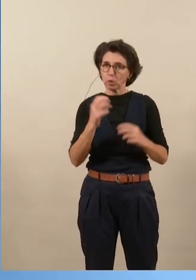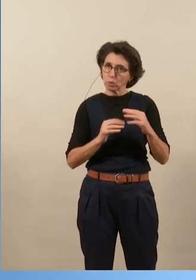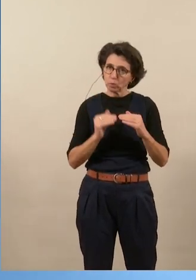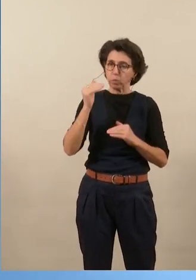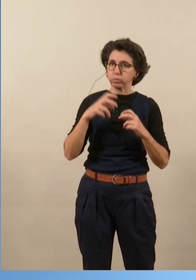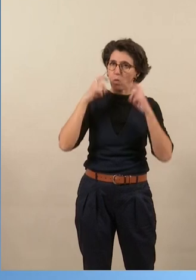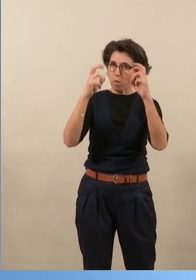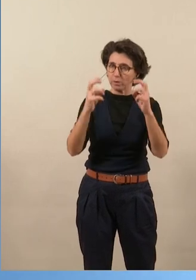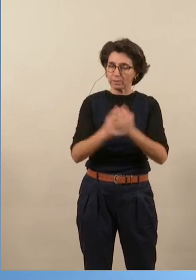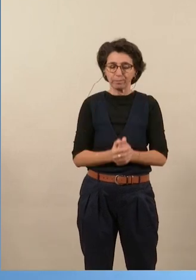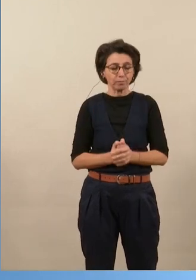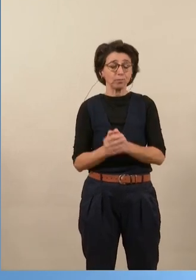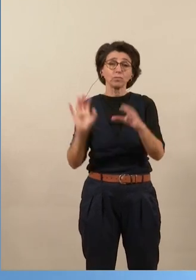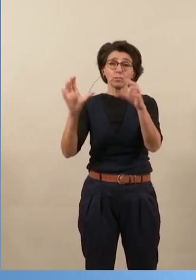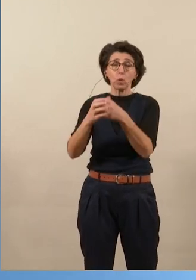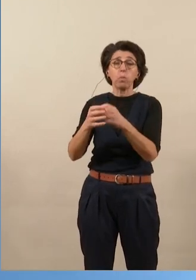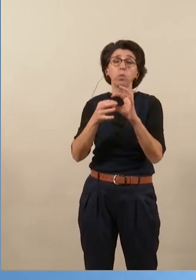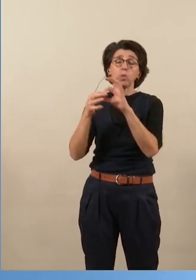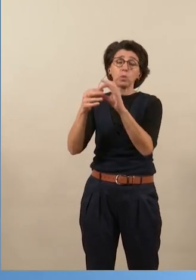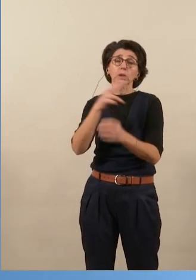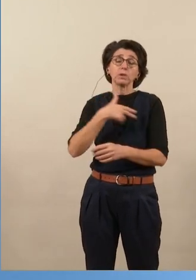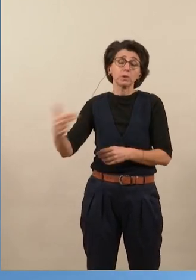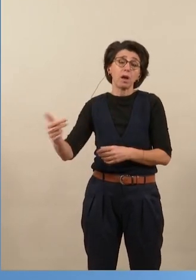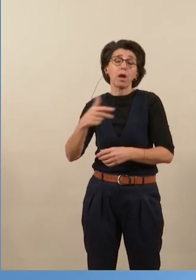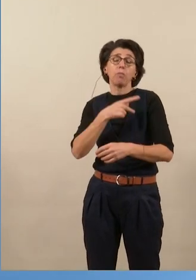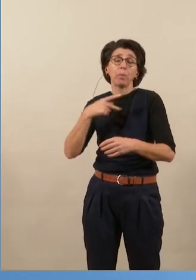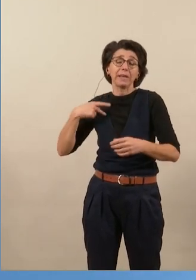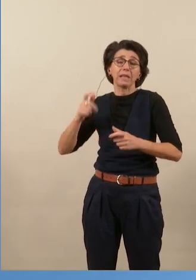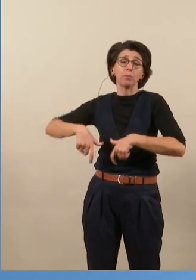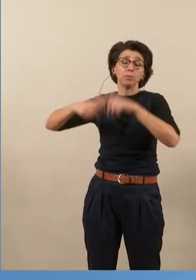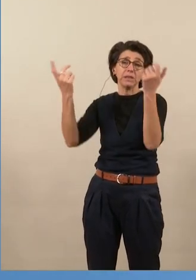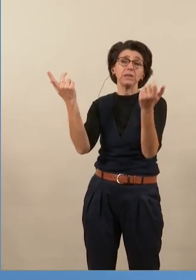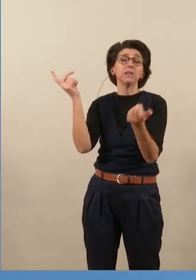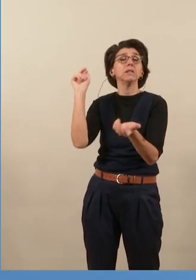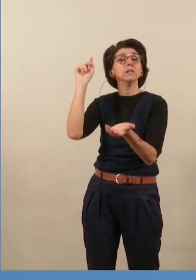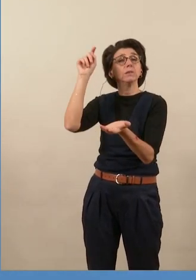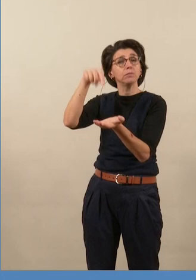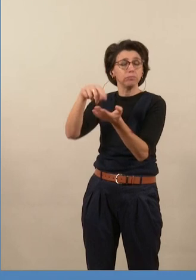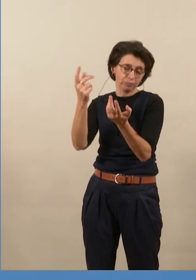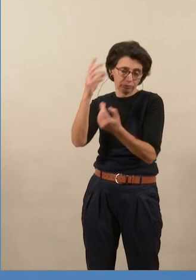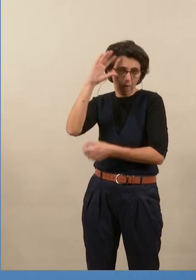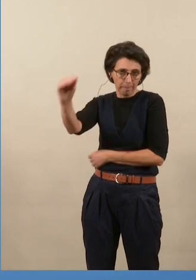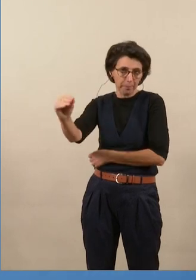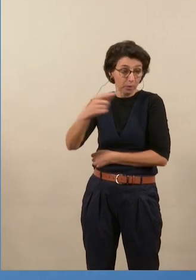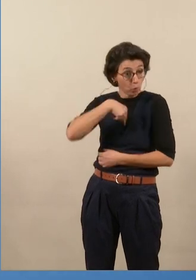nationale des propriétaires immobiliers de la capitale des Alpes alors il me semble que c'est nous